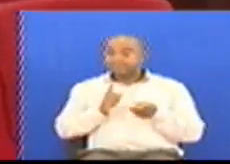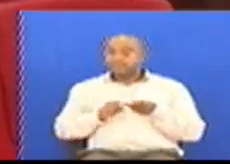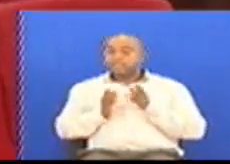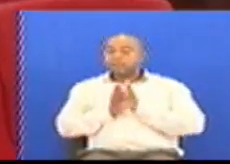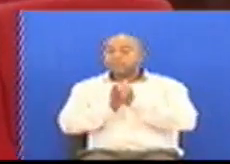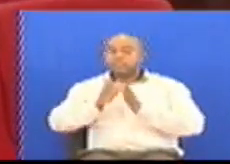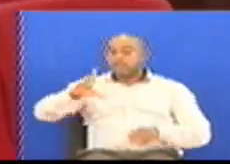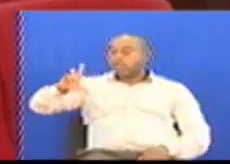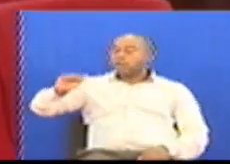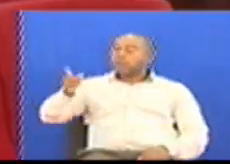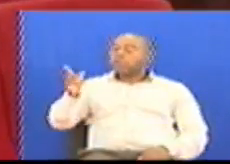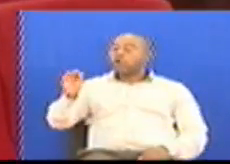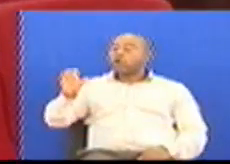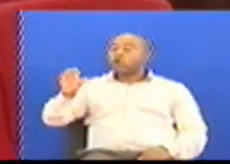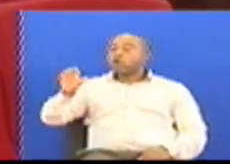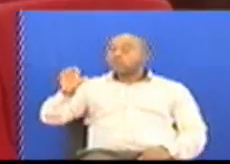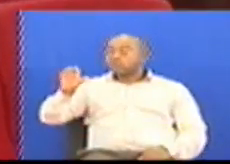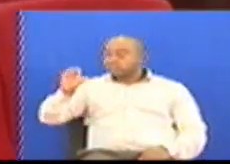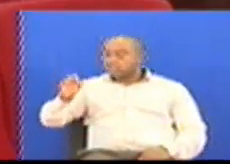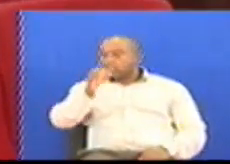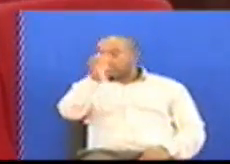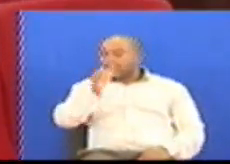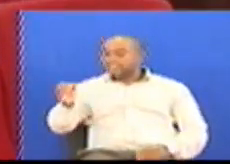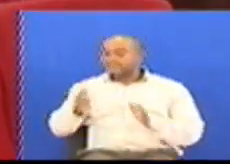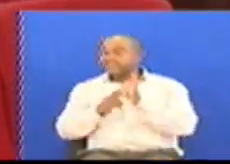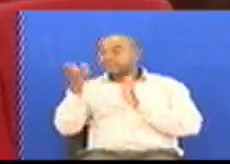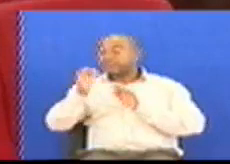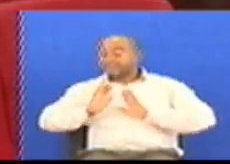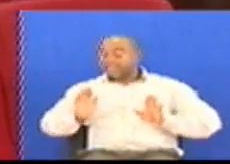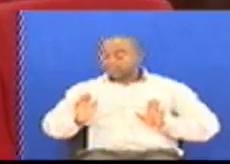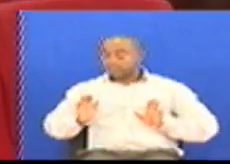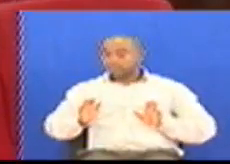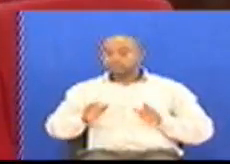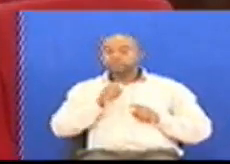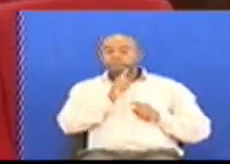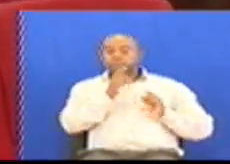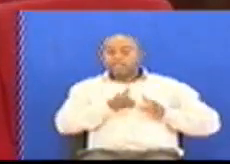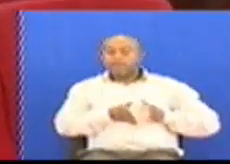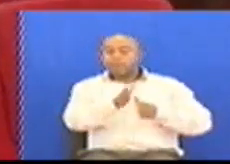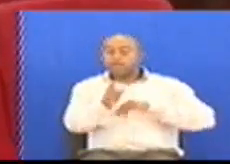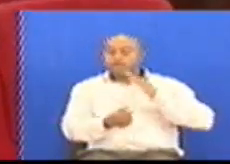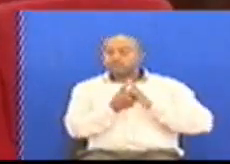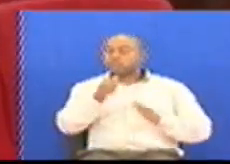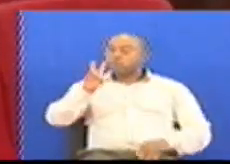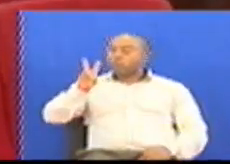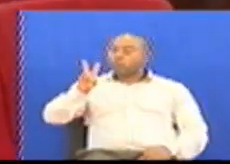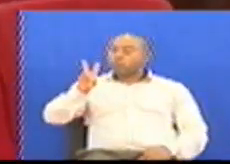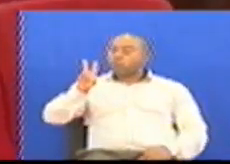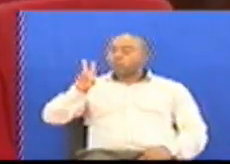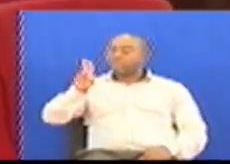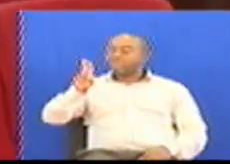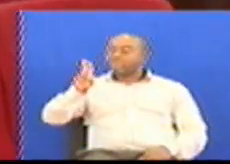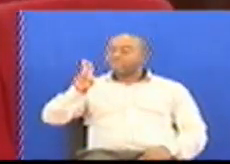Lagosa ina asilimia 75. Mheshimiwa mwenyekiti, ninayo barabara ya kutoka Uvinza mpaka Maragarasi